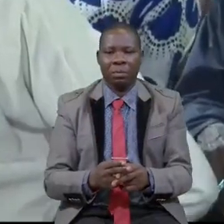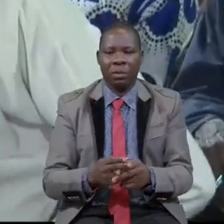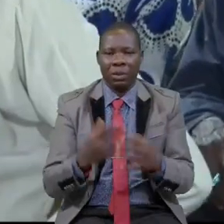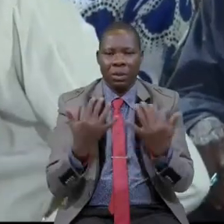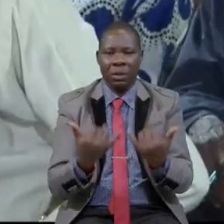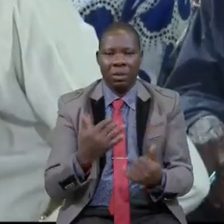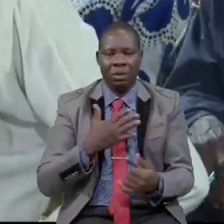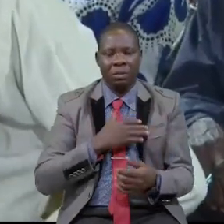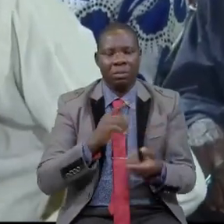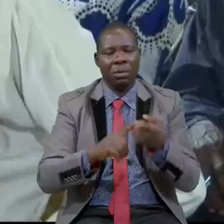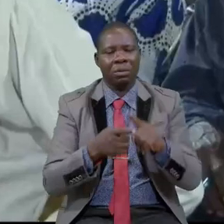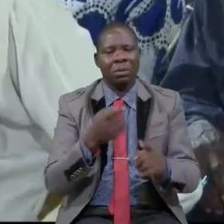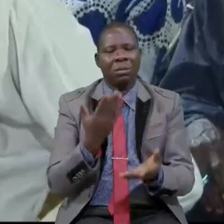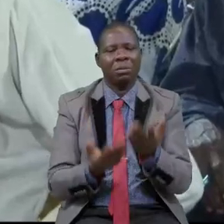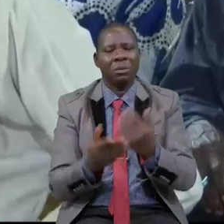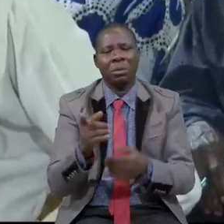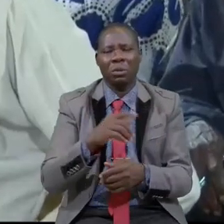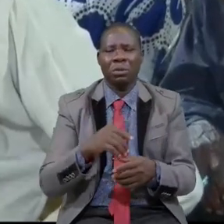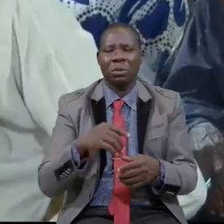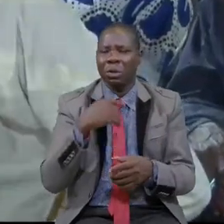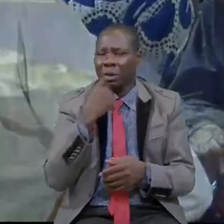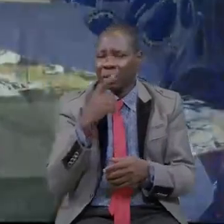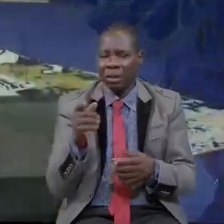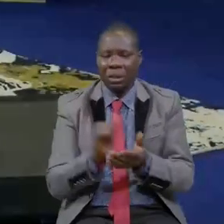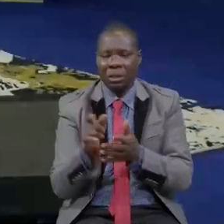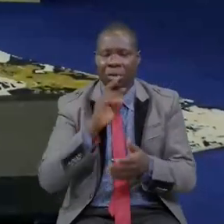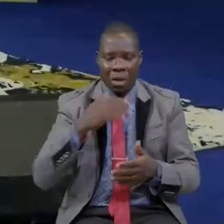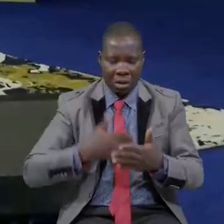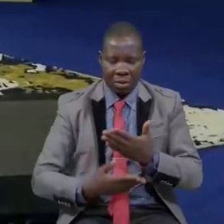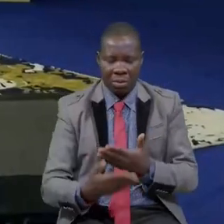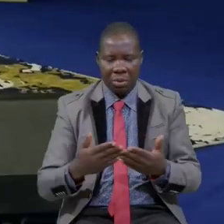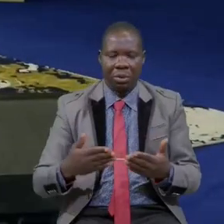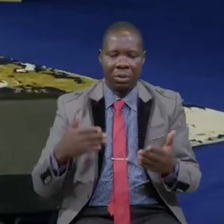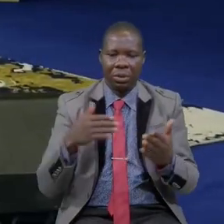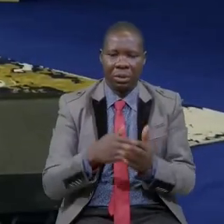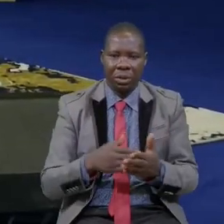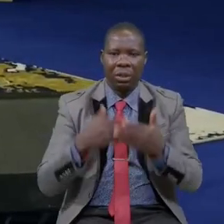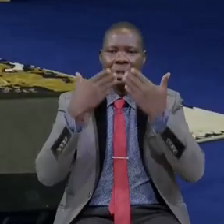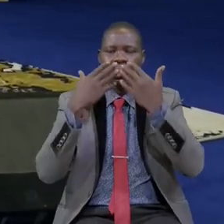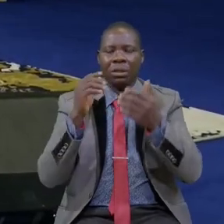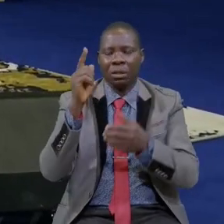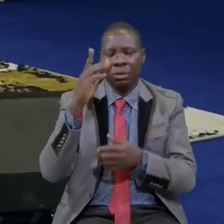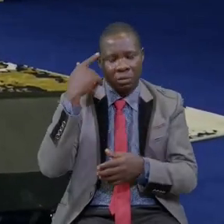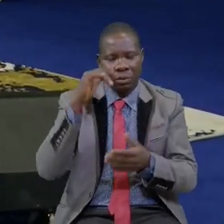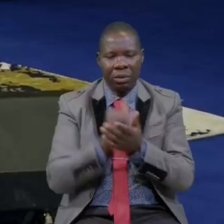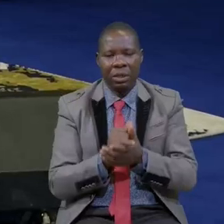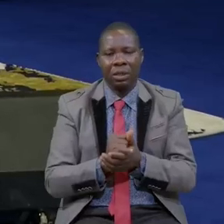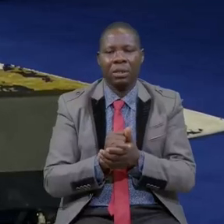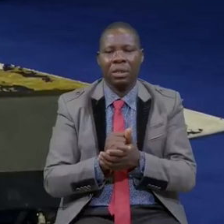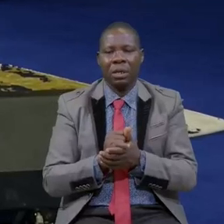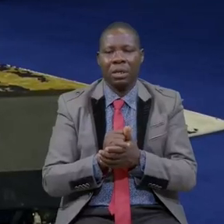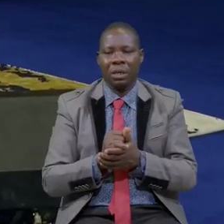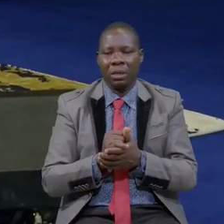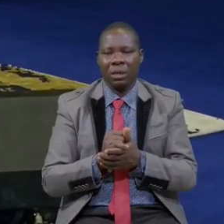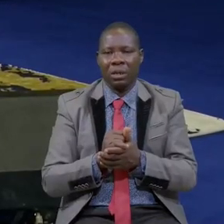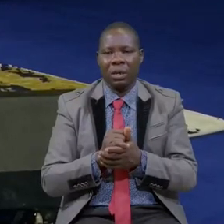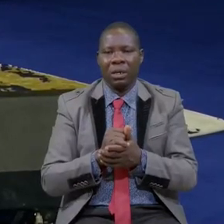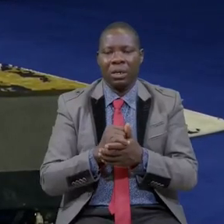ami, peut-être professe être né de nouveau. Dieu merci pour cela. Si c'est vrai, ce n'est pas ce que tu